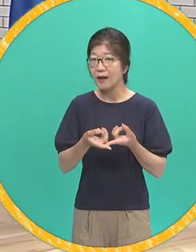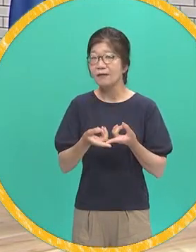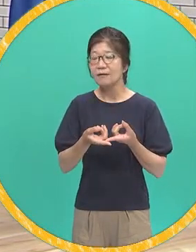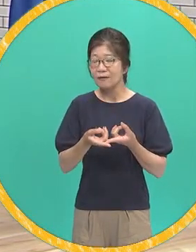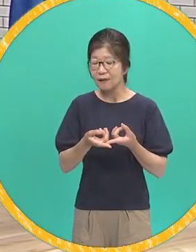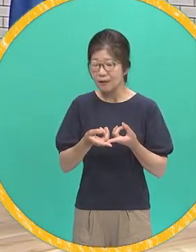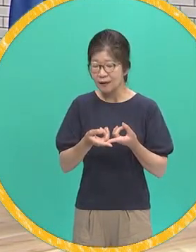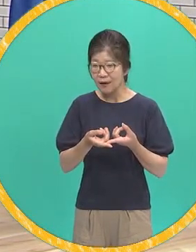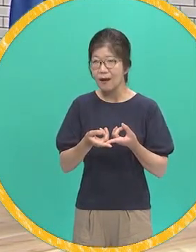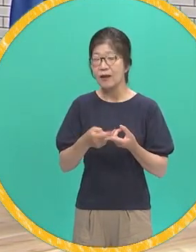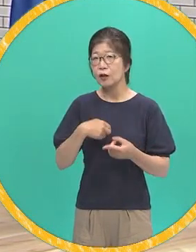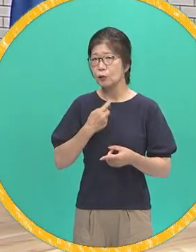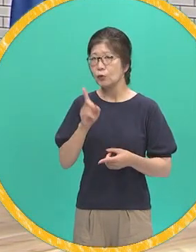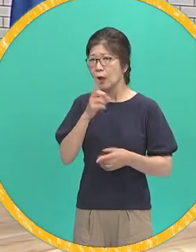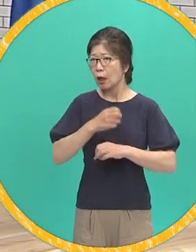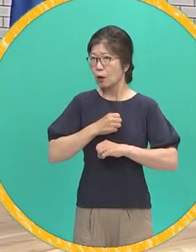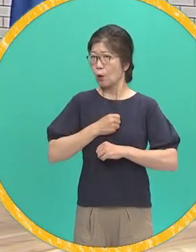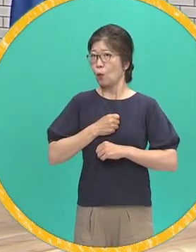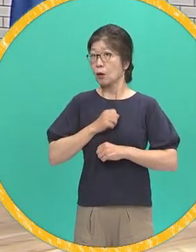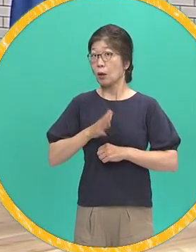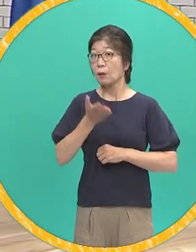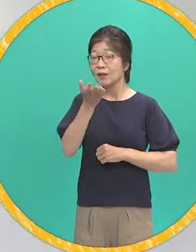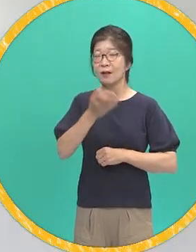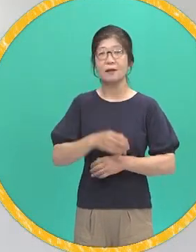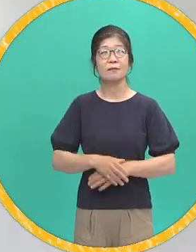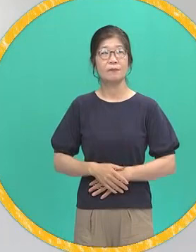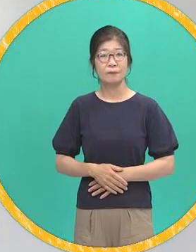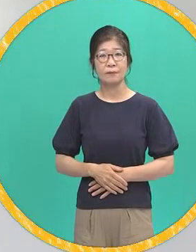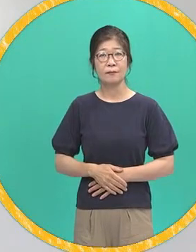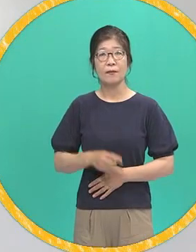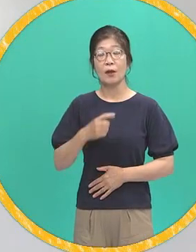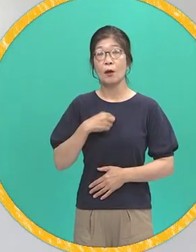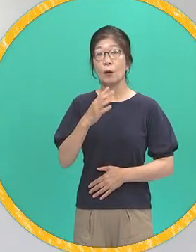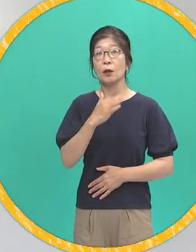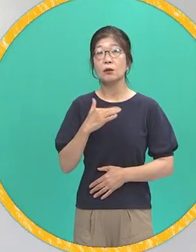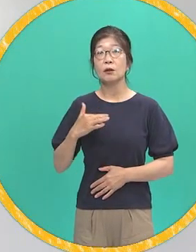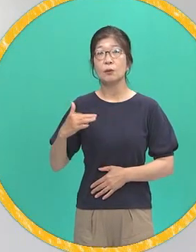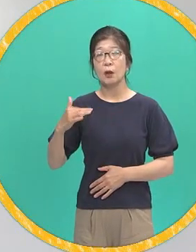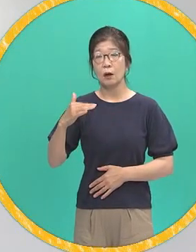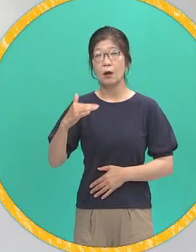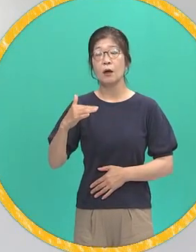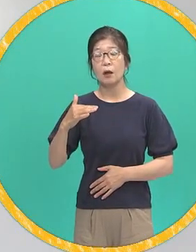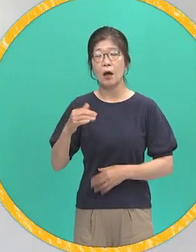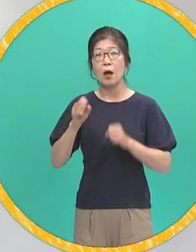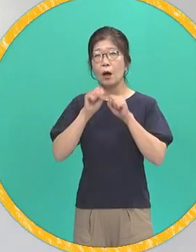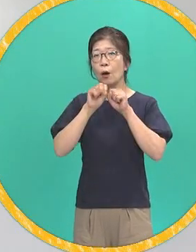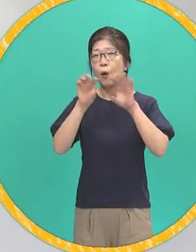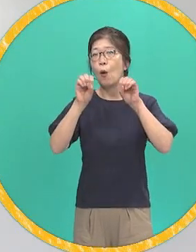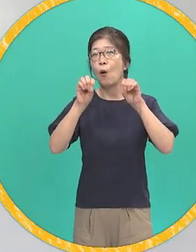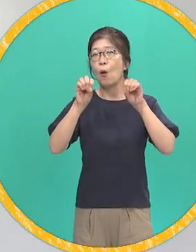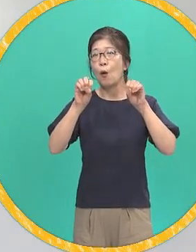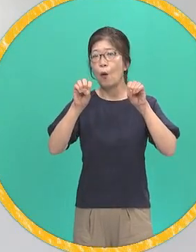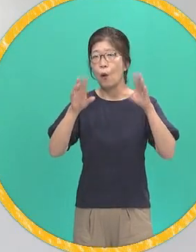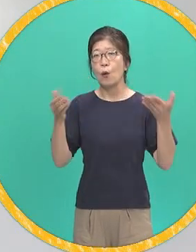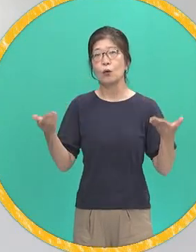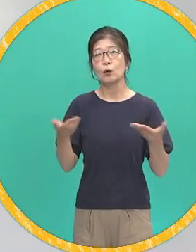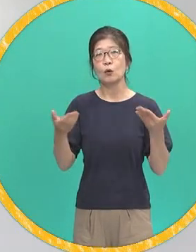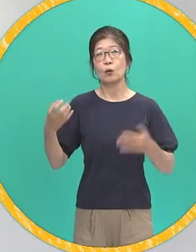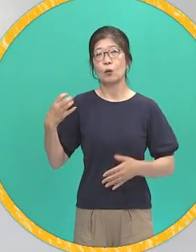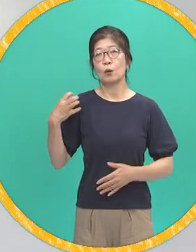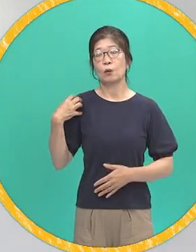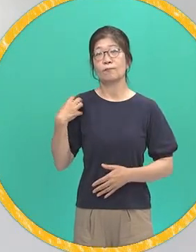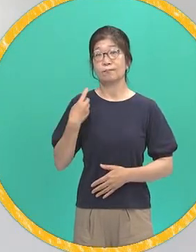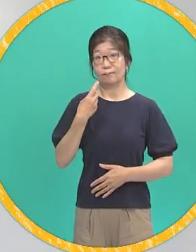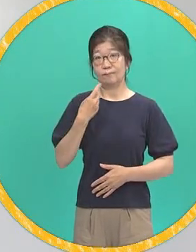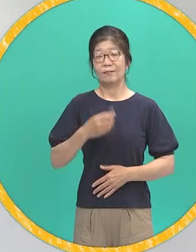なきゃと思って気をつけてらっしゃるとこどんなとこですか私たちカラーガードは警察の広報の最前線として活動していること